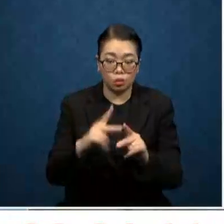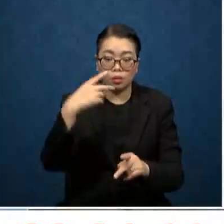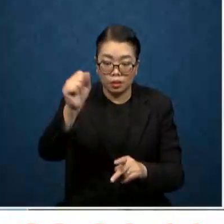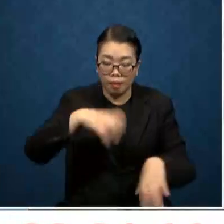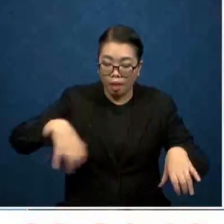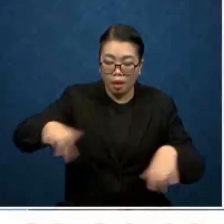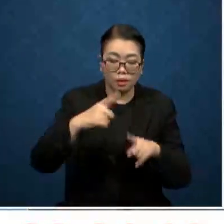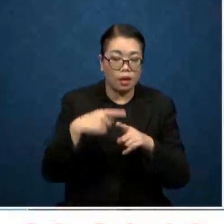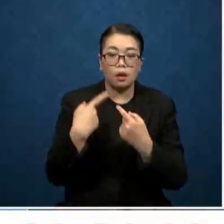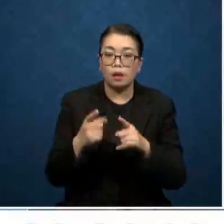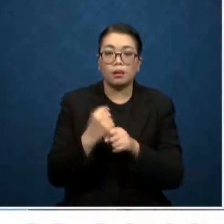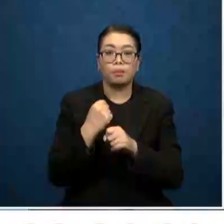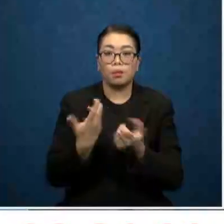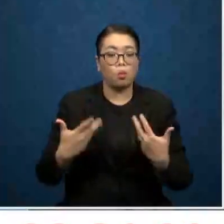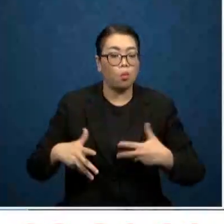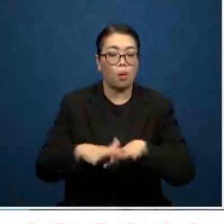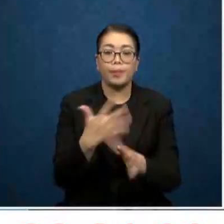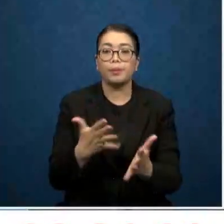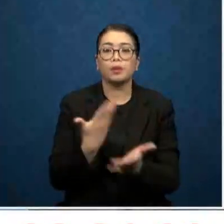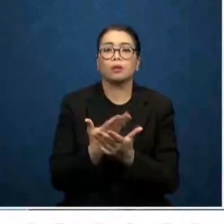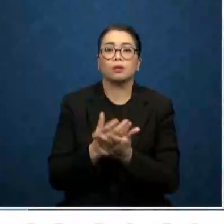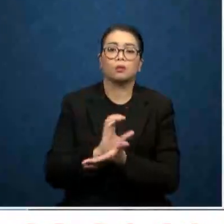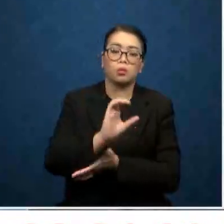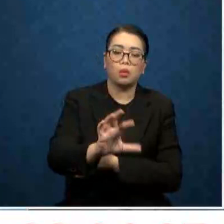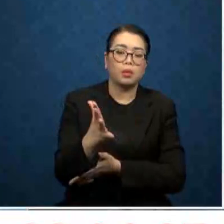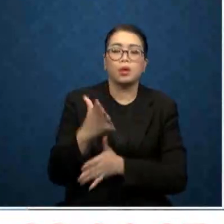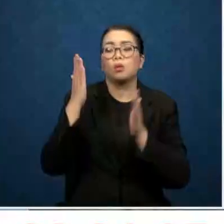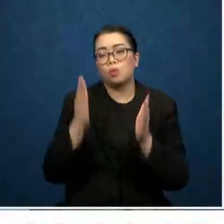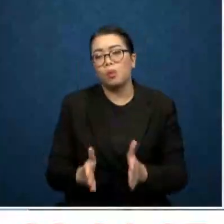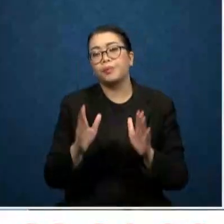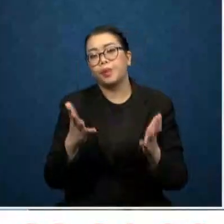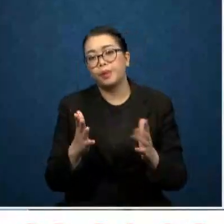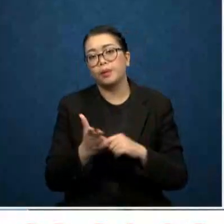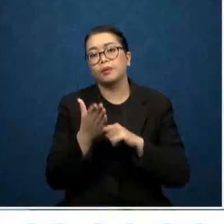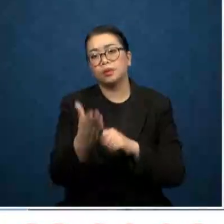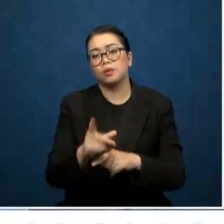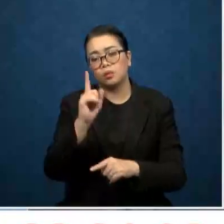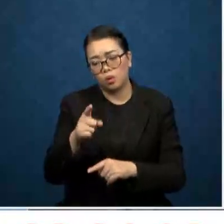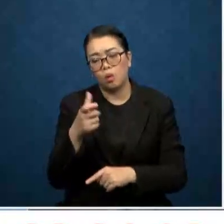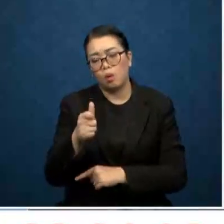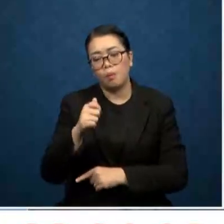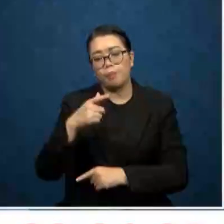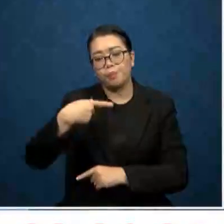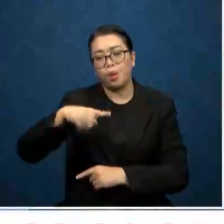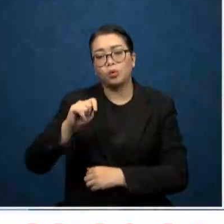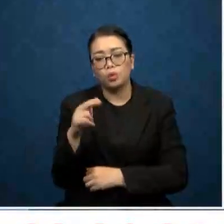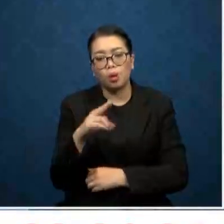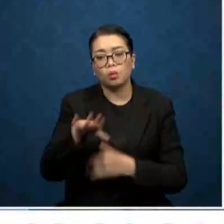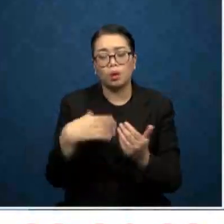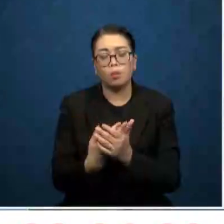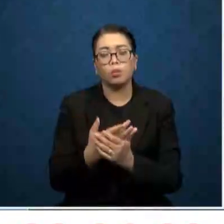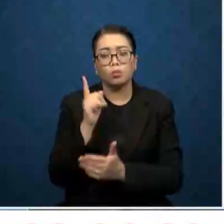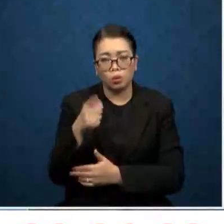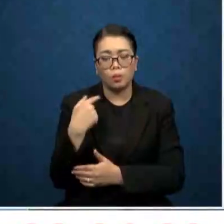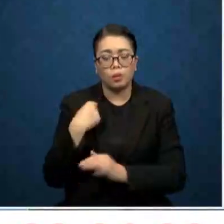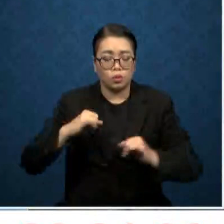เกินทุกหน่วยงานไม่มีเงินไม่มีบุคลากรท่านอาจารย์บุญส่งนำเสนอว่าองค์กรปกครองส่วนท้องถิ่นที่เขาควร